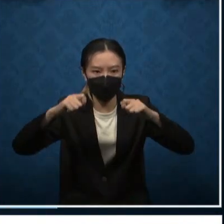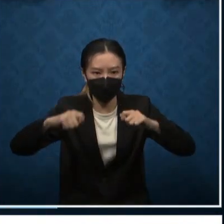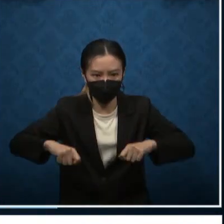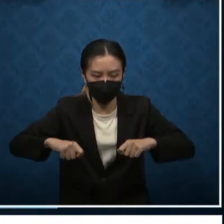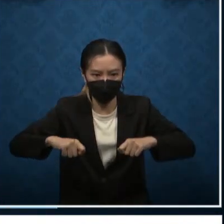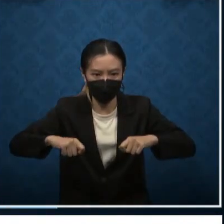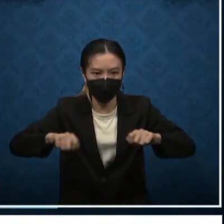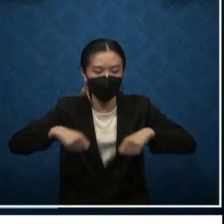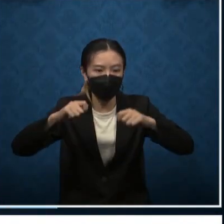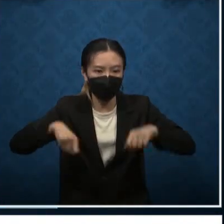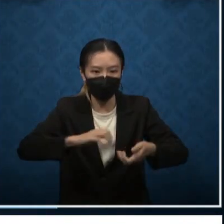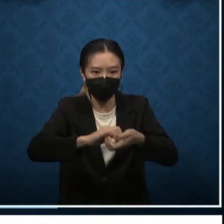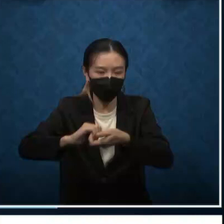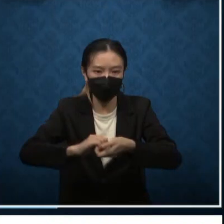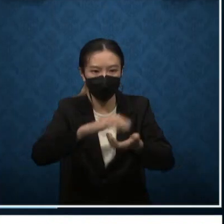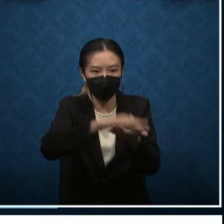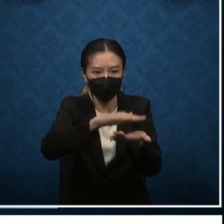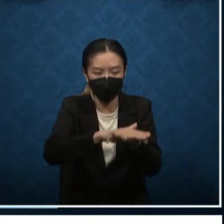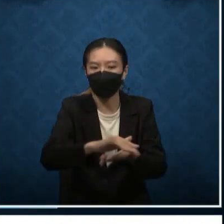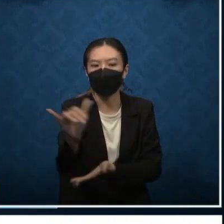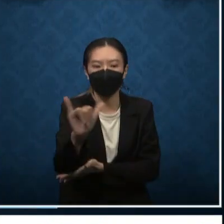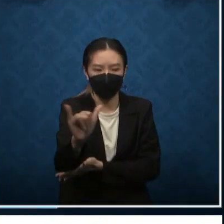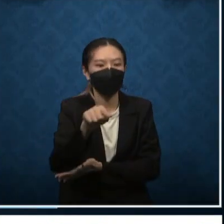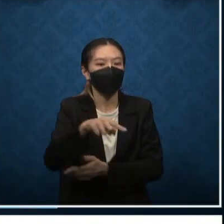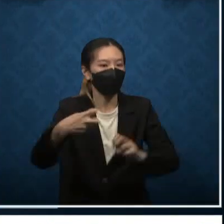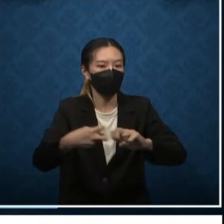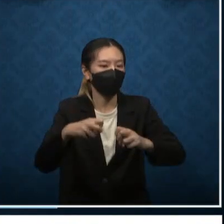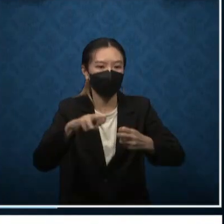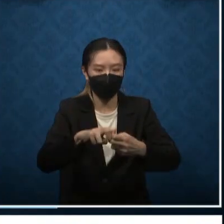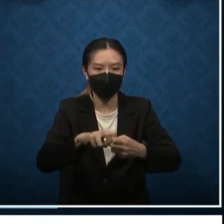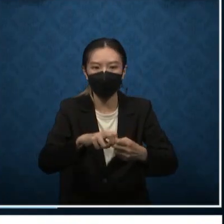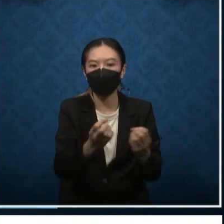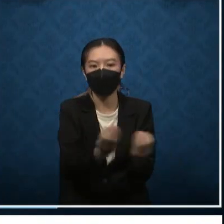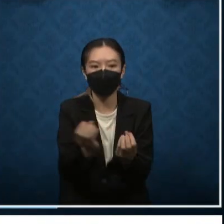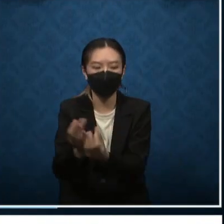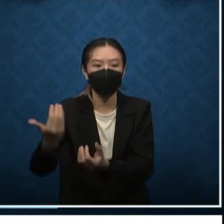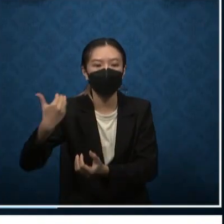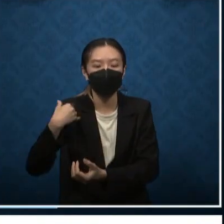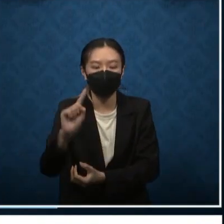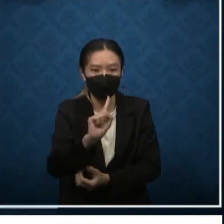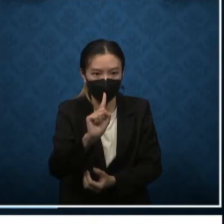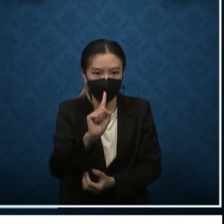ี่ 6 ประ